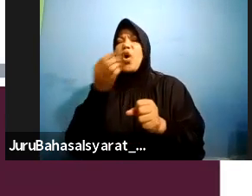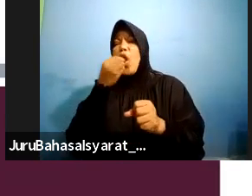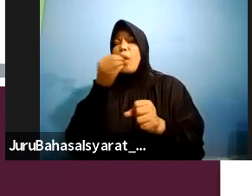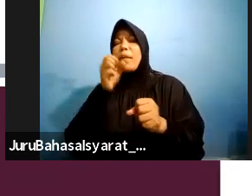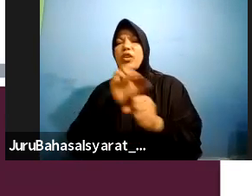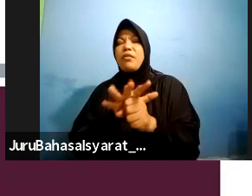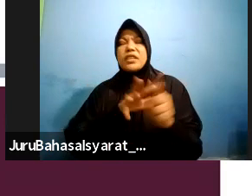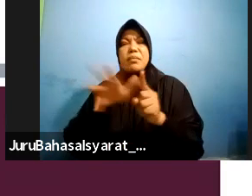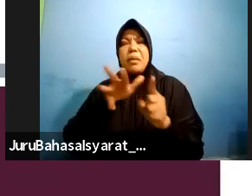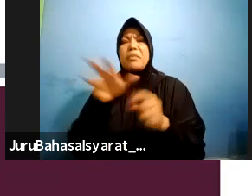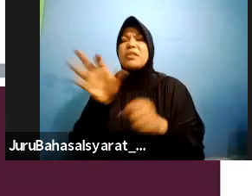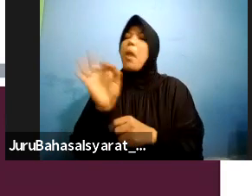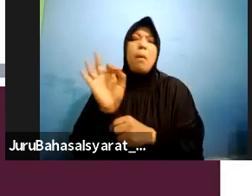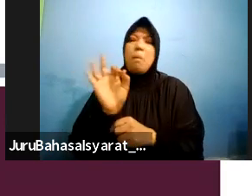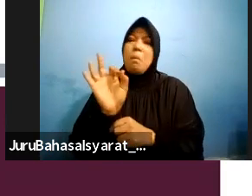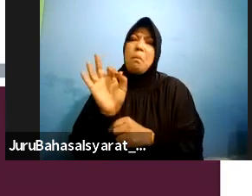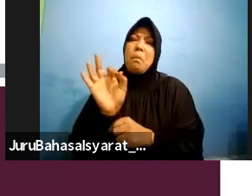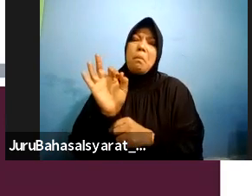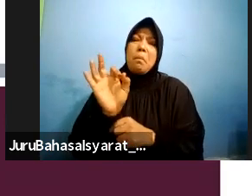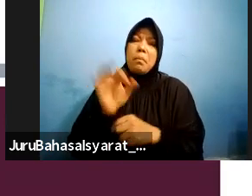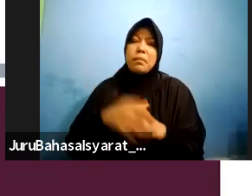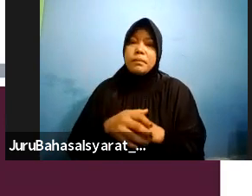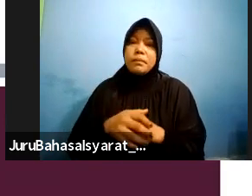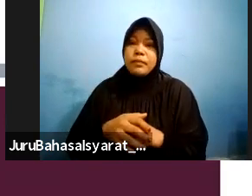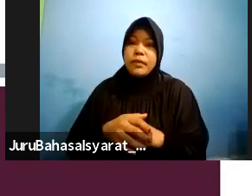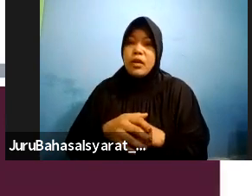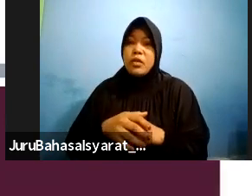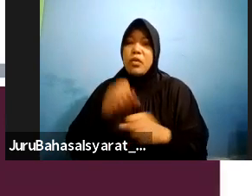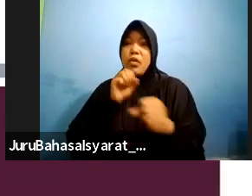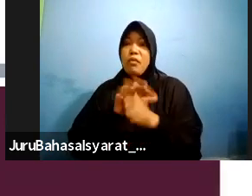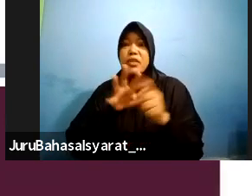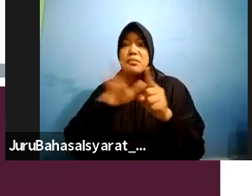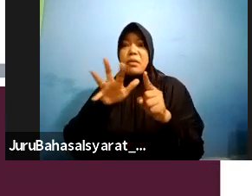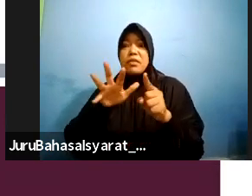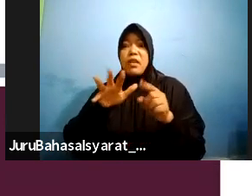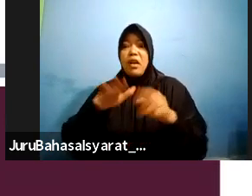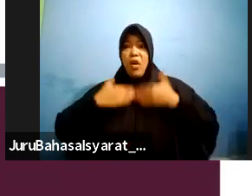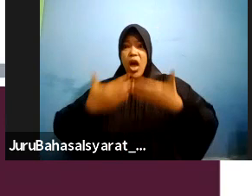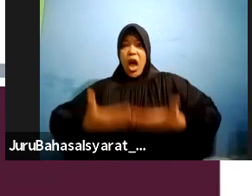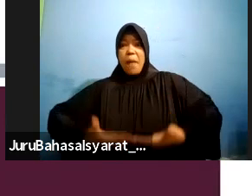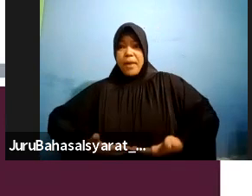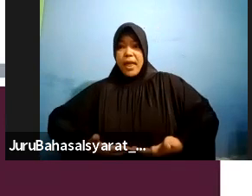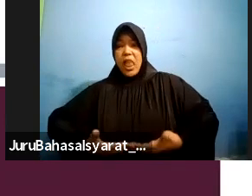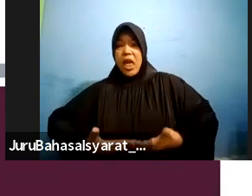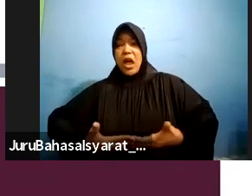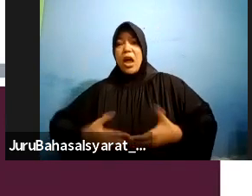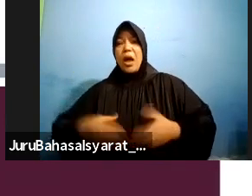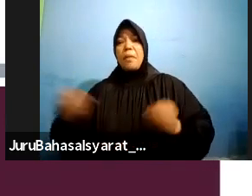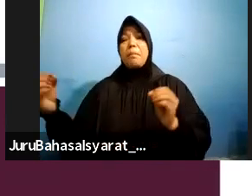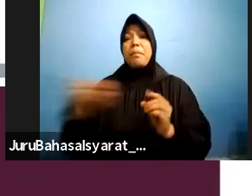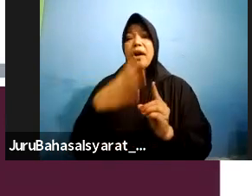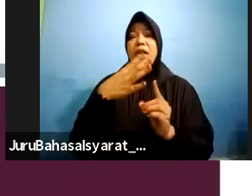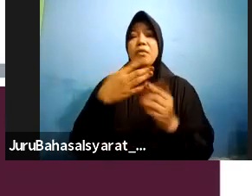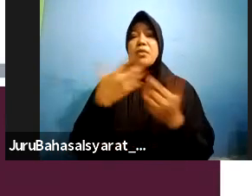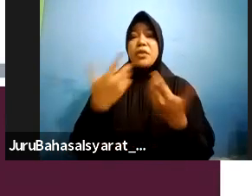belum ditemukan. Sementara COVID-19 dalam kehamilan itu seperti apa? Pengaruhnya yaitu